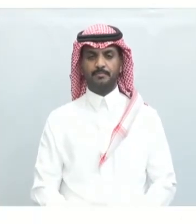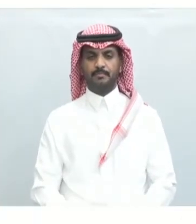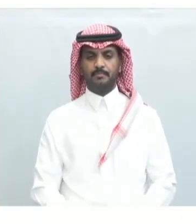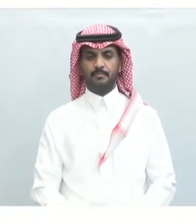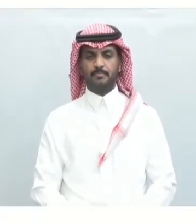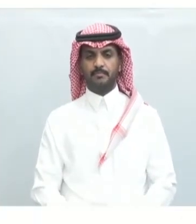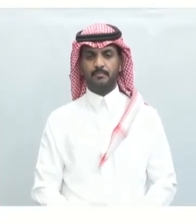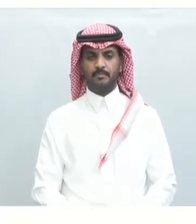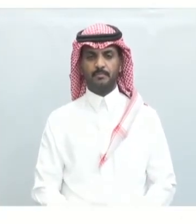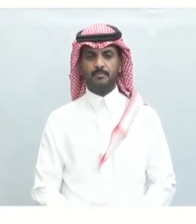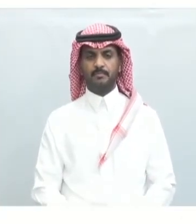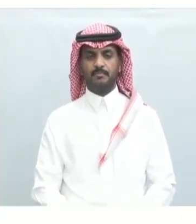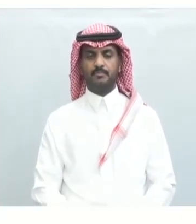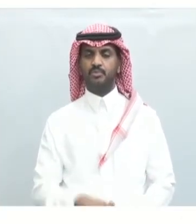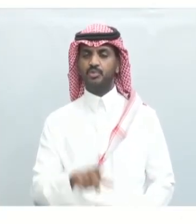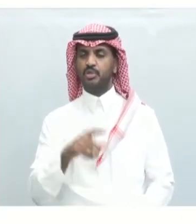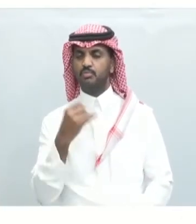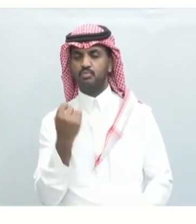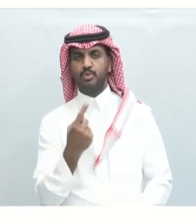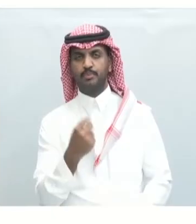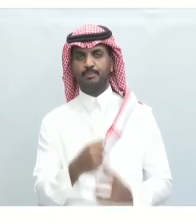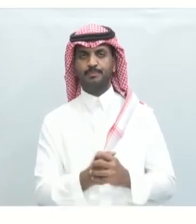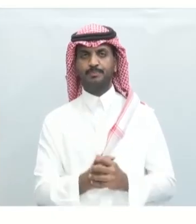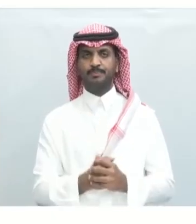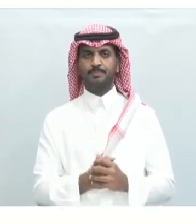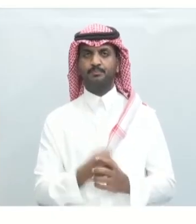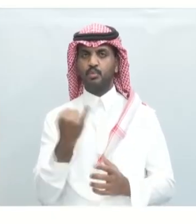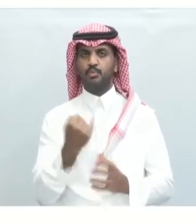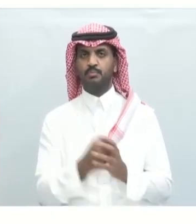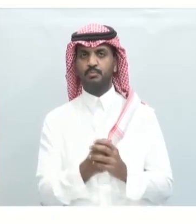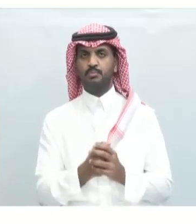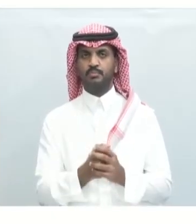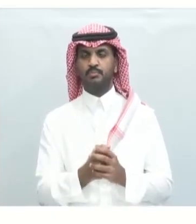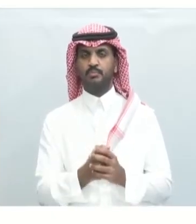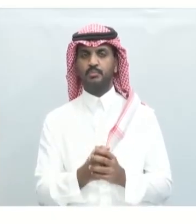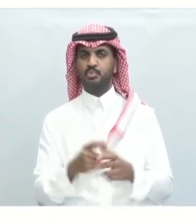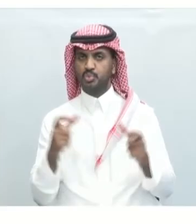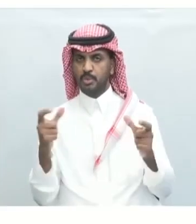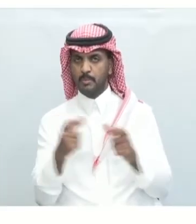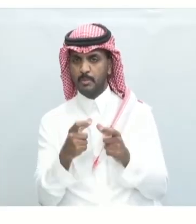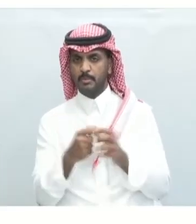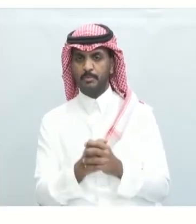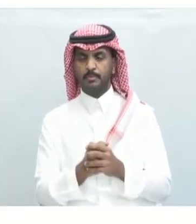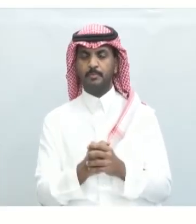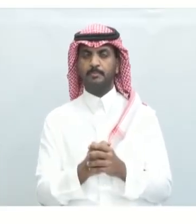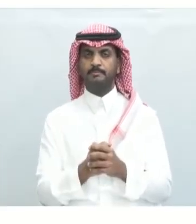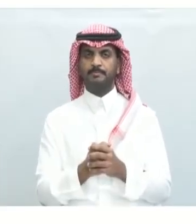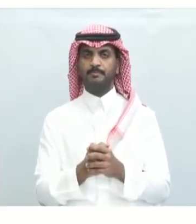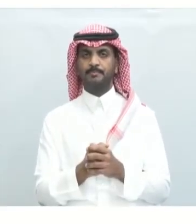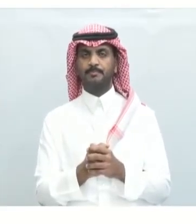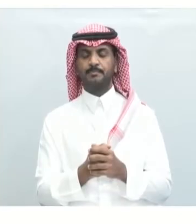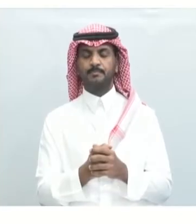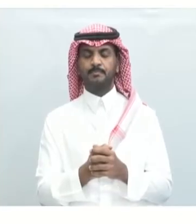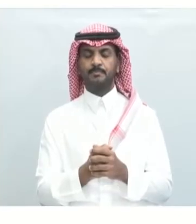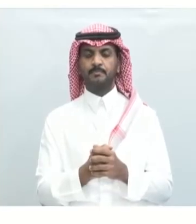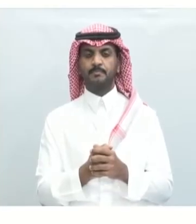الامر المهم والذي تعودنا عليه وتعودنا ان نجمع بينه وبين العلم من يستطيع ان